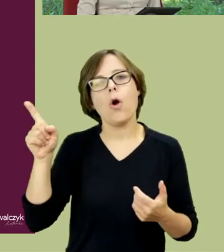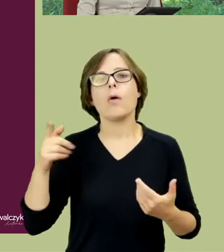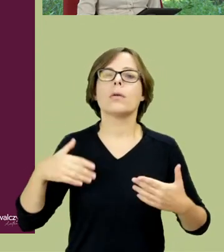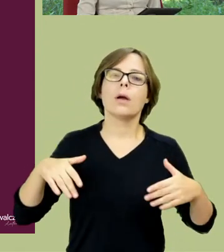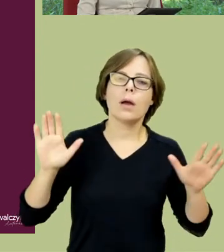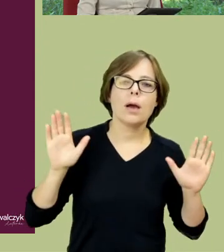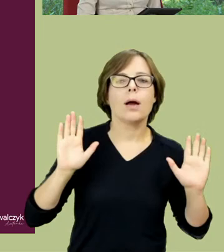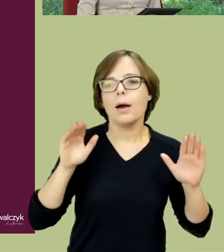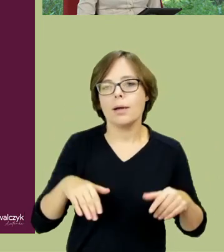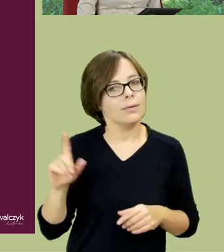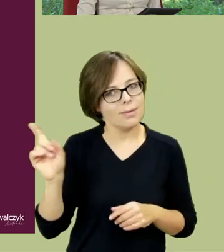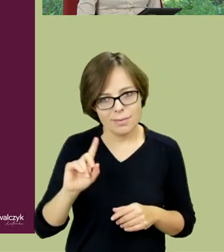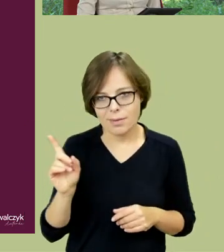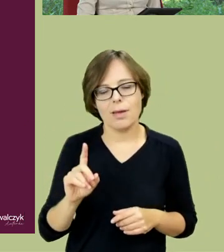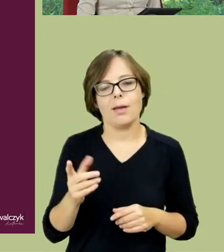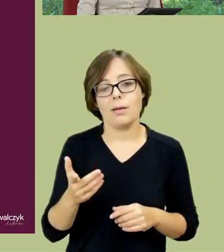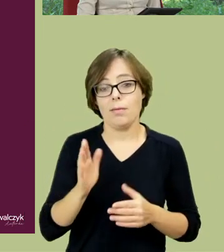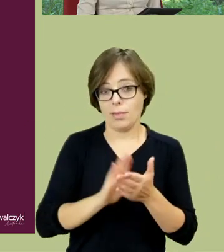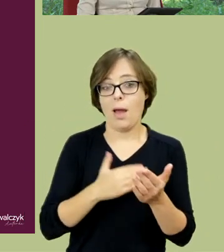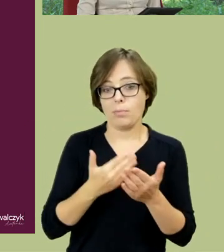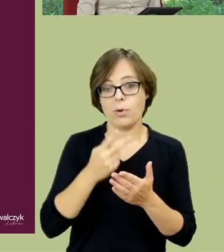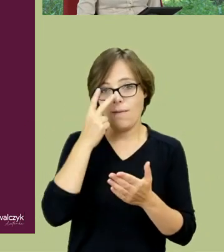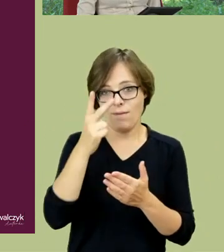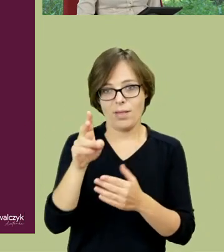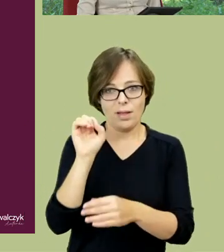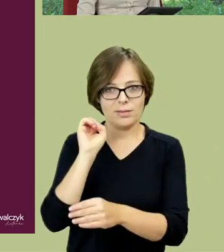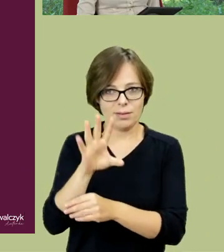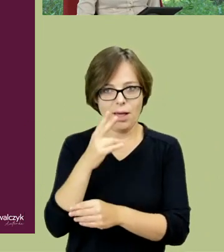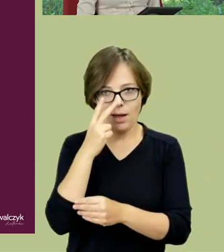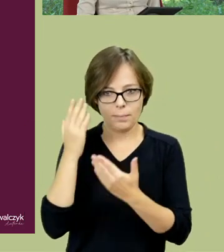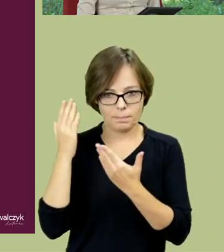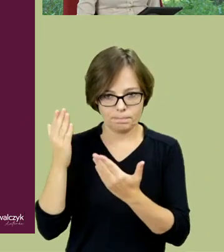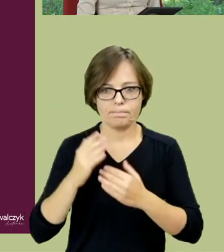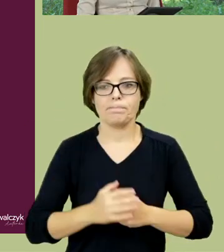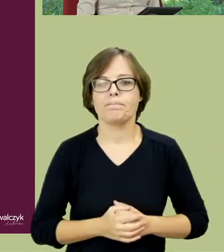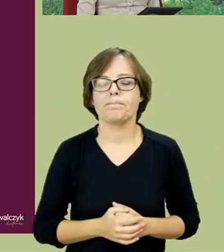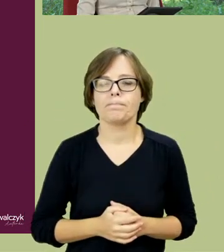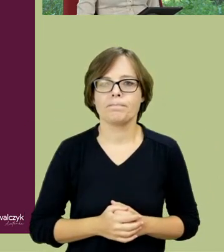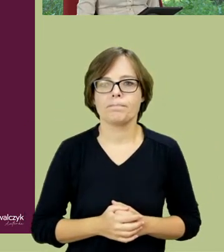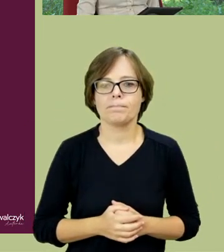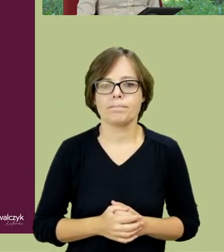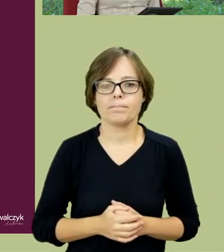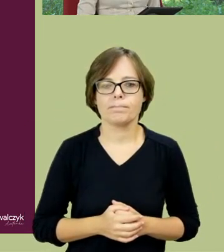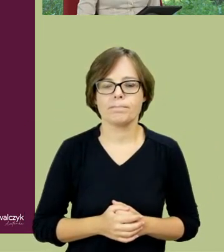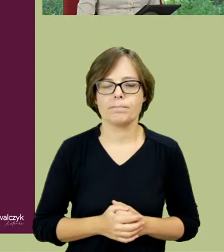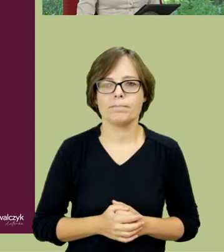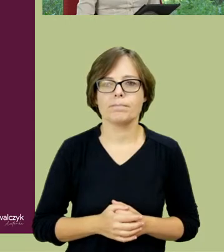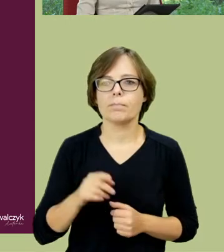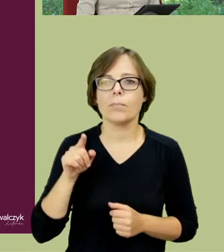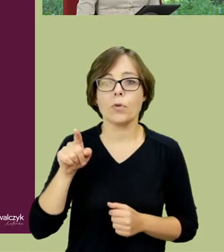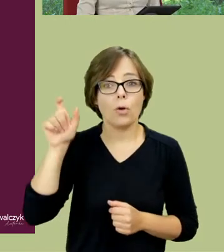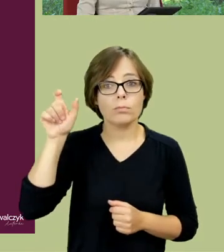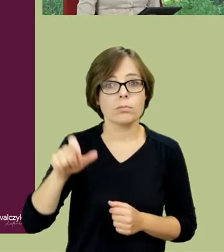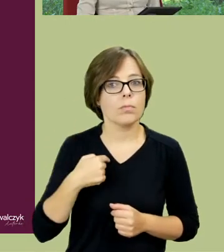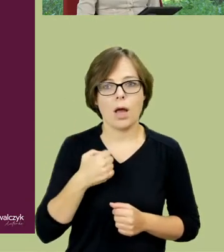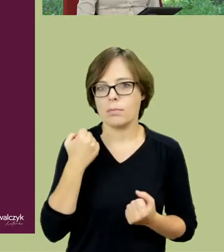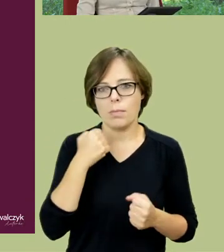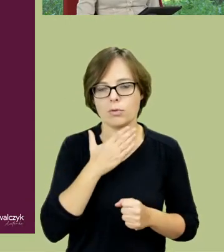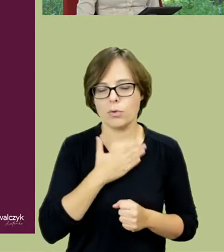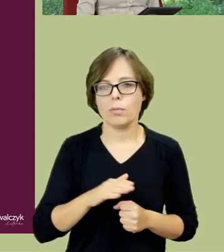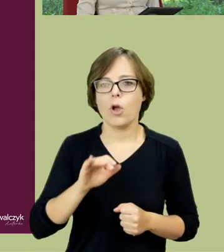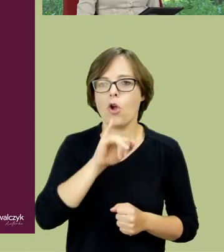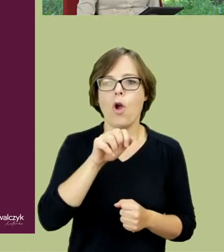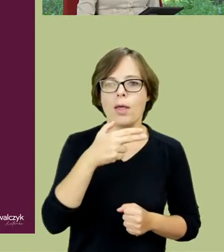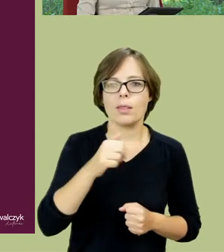mimo to. I jedną z nich widzą Państwo tutaj na slajdzie. Jedna z moich ulubionych bohaterek, Joanna Żubrowa,